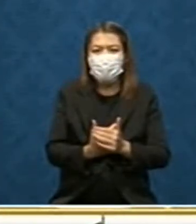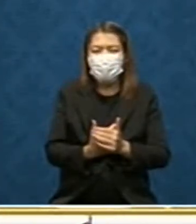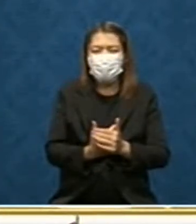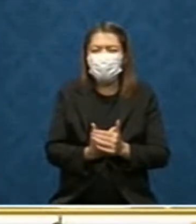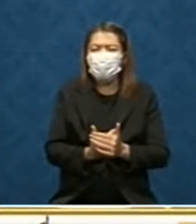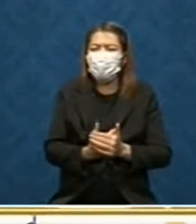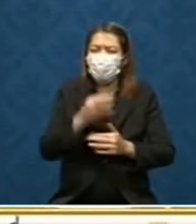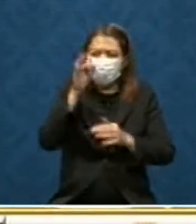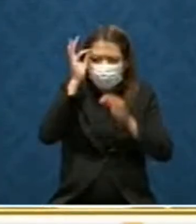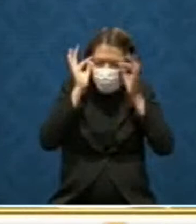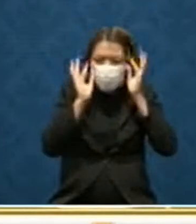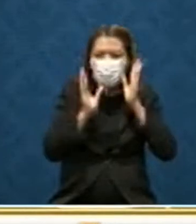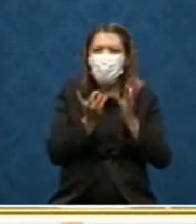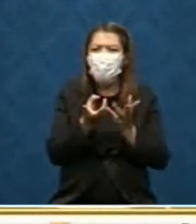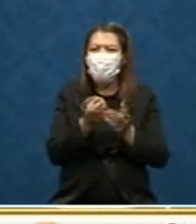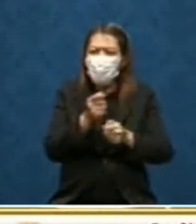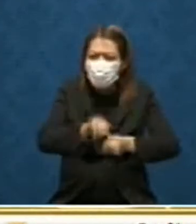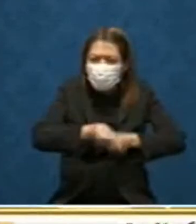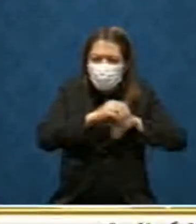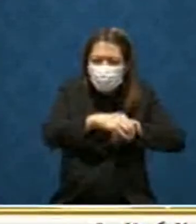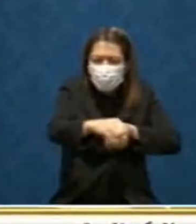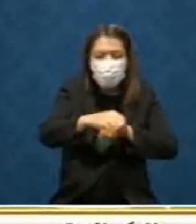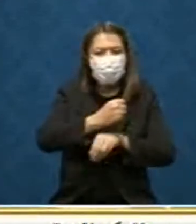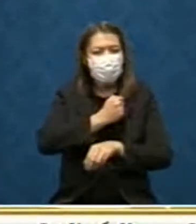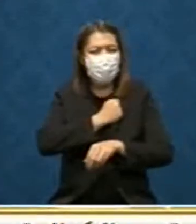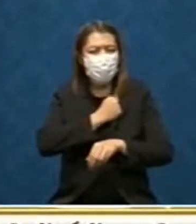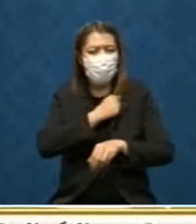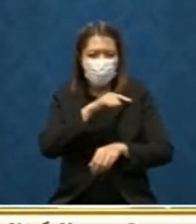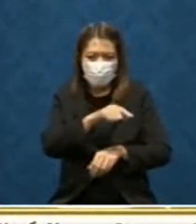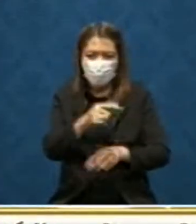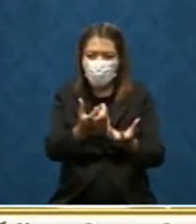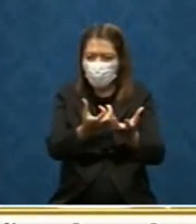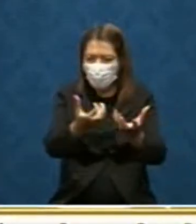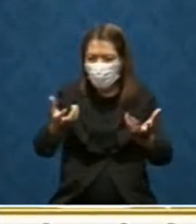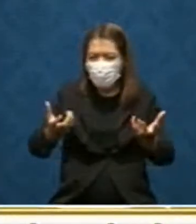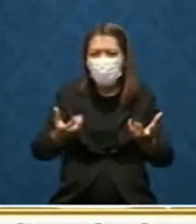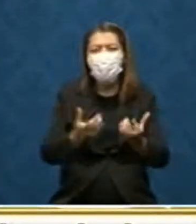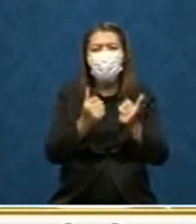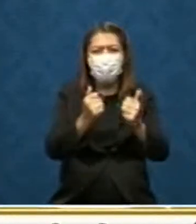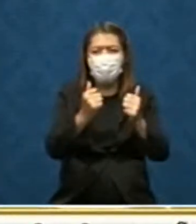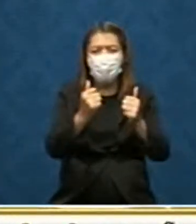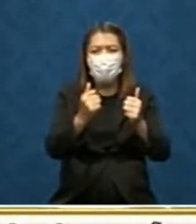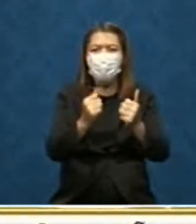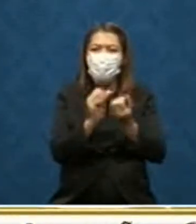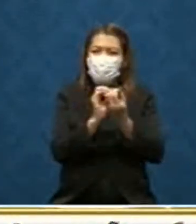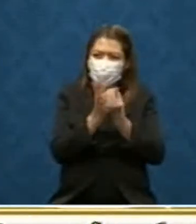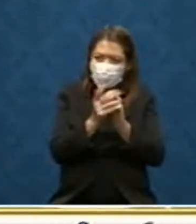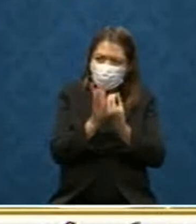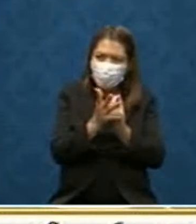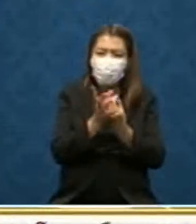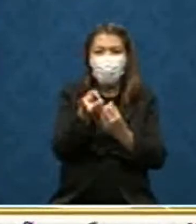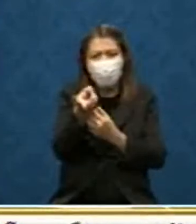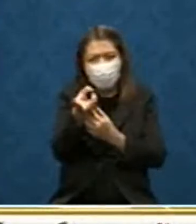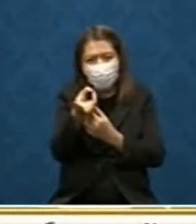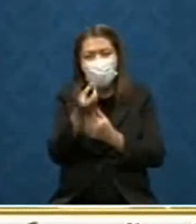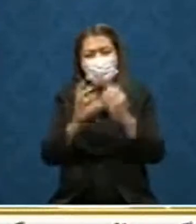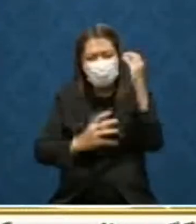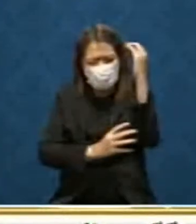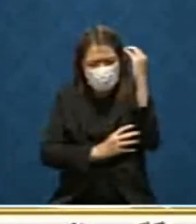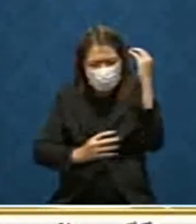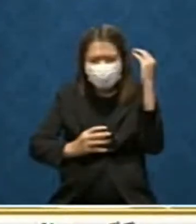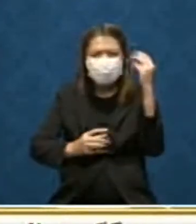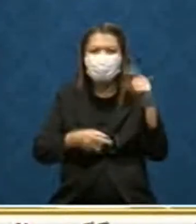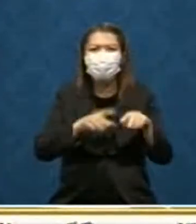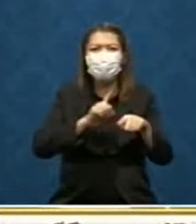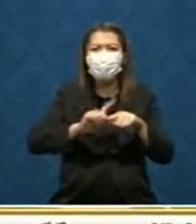เงอของเกษตกรก็พไดไว่า เราอัดมมพูริไมวาจะเป็ผลละไม่วจะเปข้วม สำหรบเยอะ